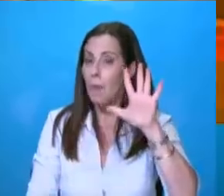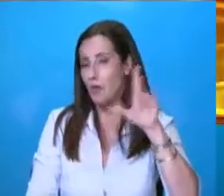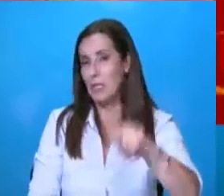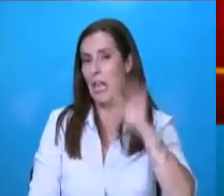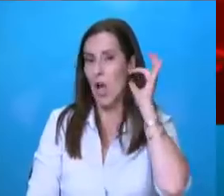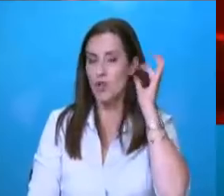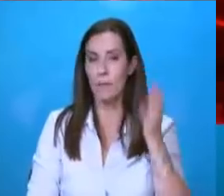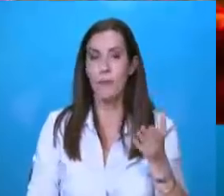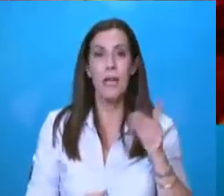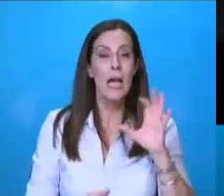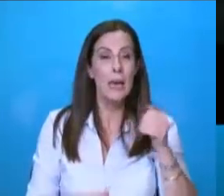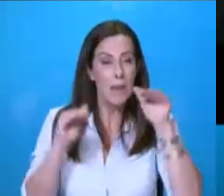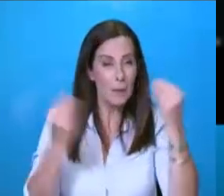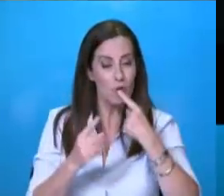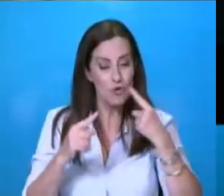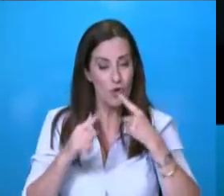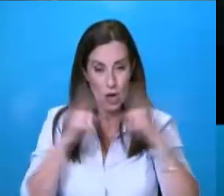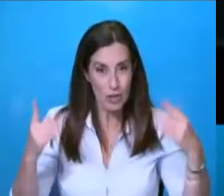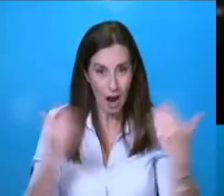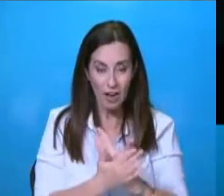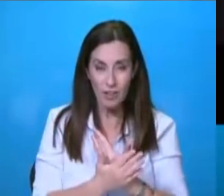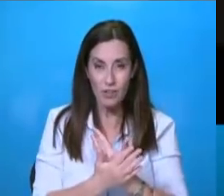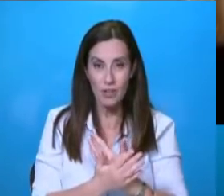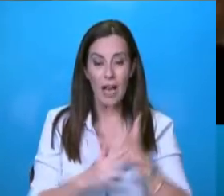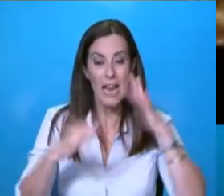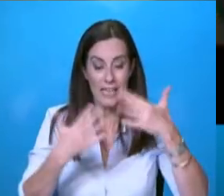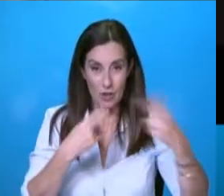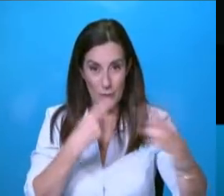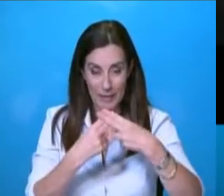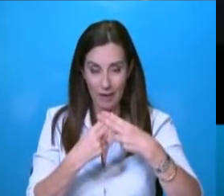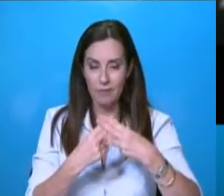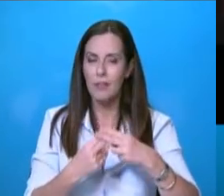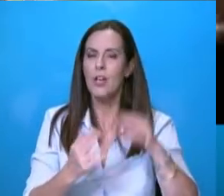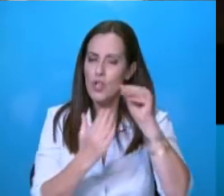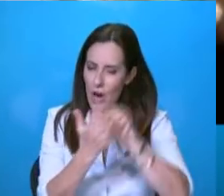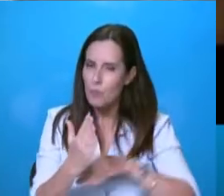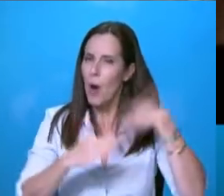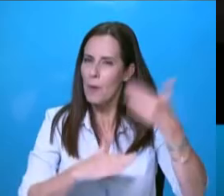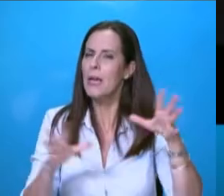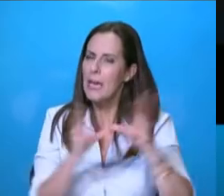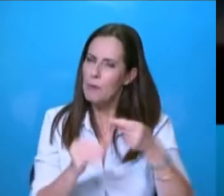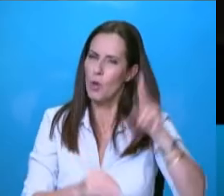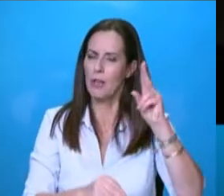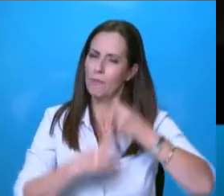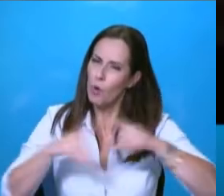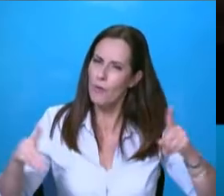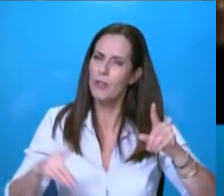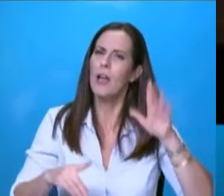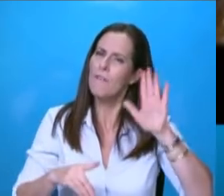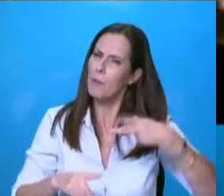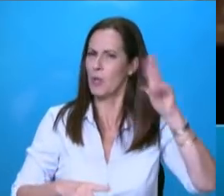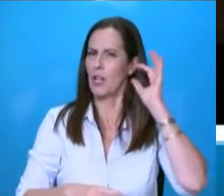נשים. אז אם נאחל משהו לשנה החדשה ולעשור שבפתח, שהרשימות הבאות יהיו יותר מגוונות